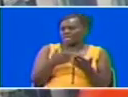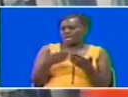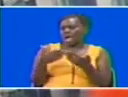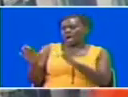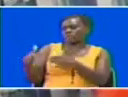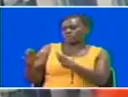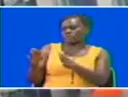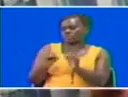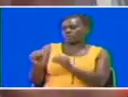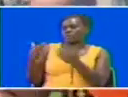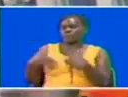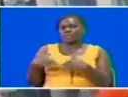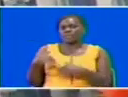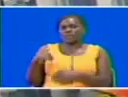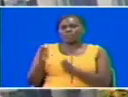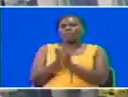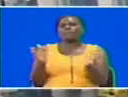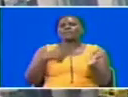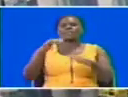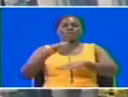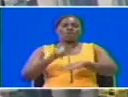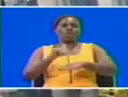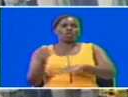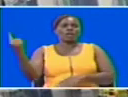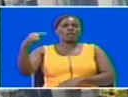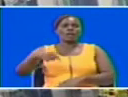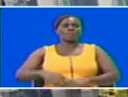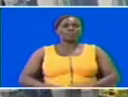wako walikuwa nimewapigapigia wengine.